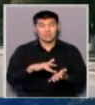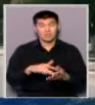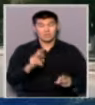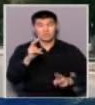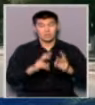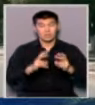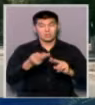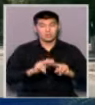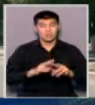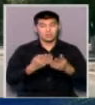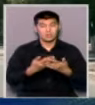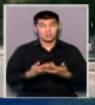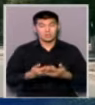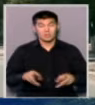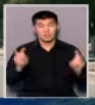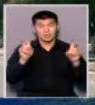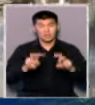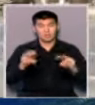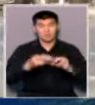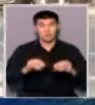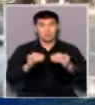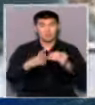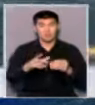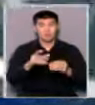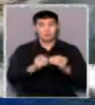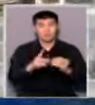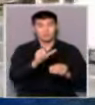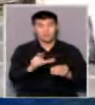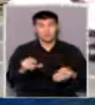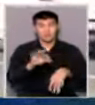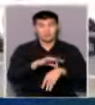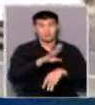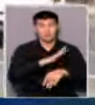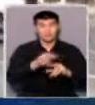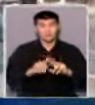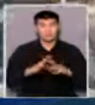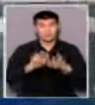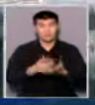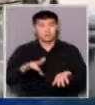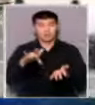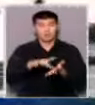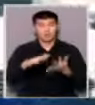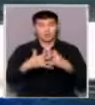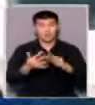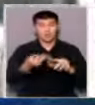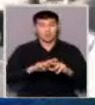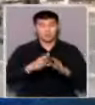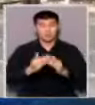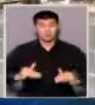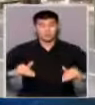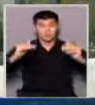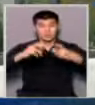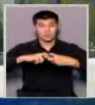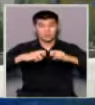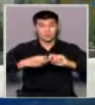қалашында жағдайда оңалар емес. Клиник нәтижесінде 11 жұмысшыдан дерт анықталды. Аудандардағы эпидахуалда күрт өскен.